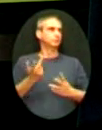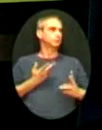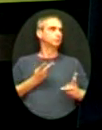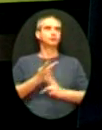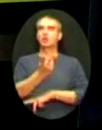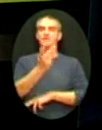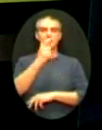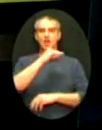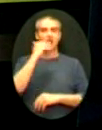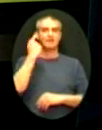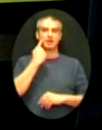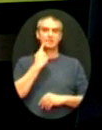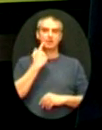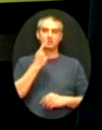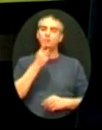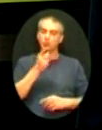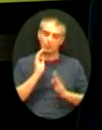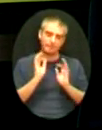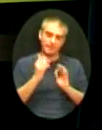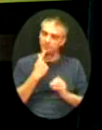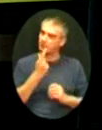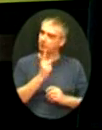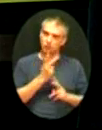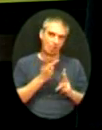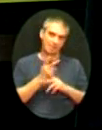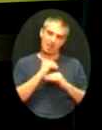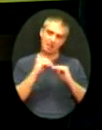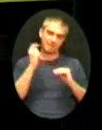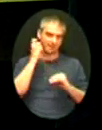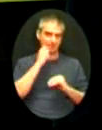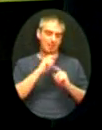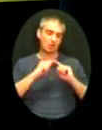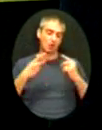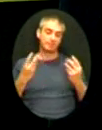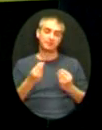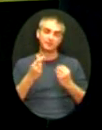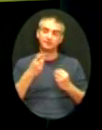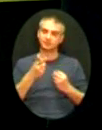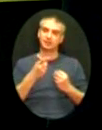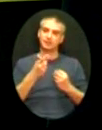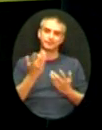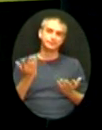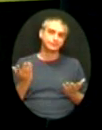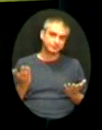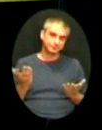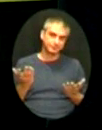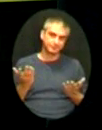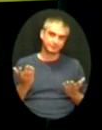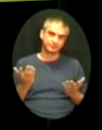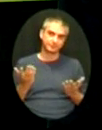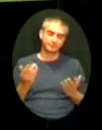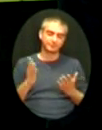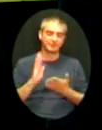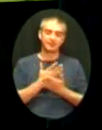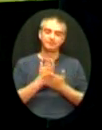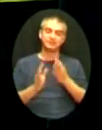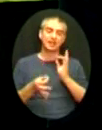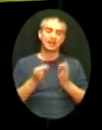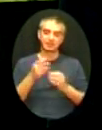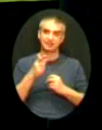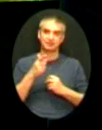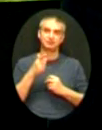את הרף הפלילי. הוא באמת אמר שהוא לא עבר את הרף הפלילי בכל מיני דברים, ומדובר בלשון המתה בפסק דין